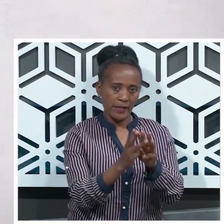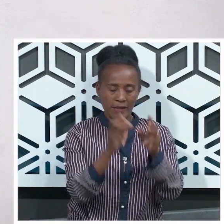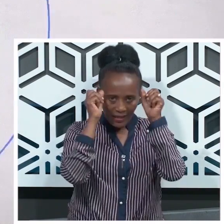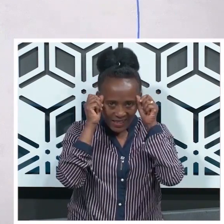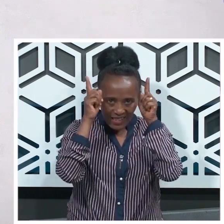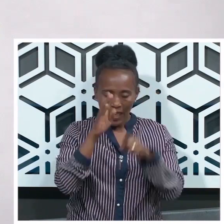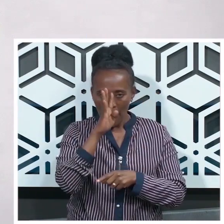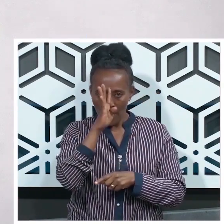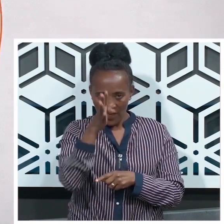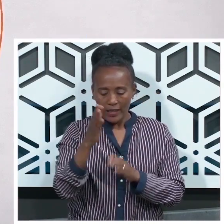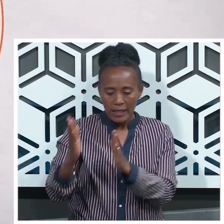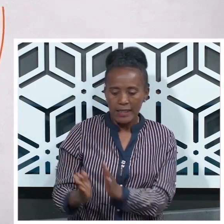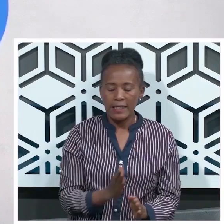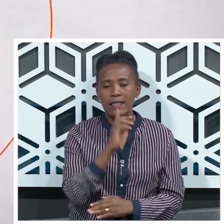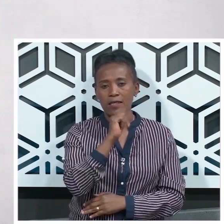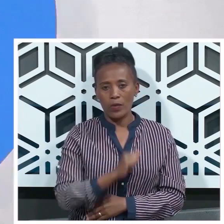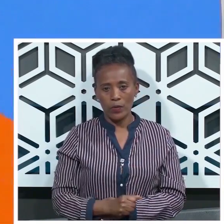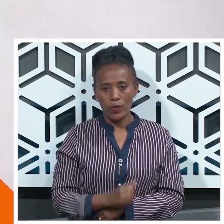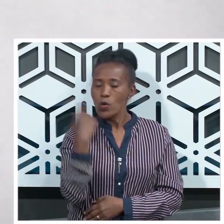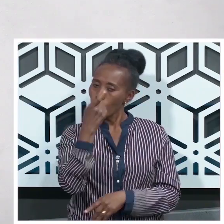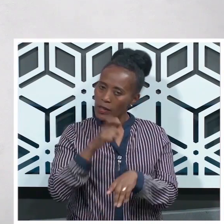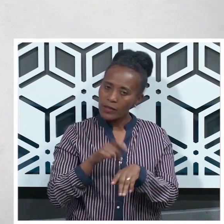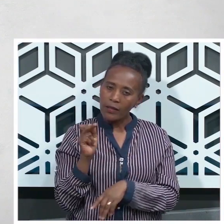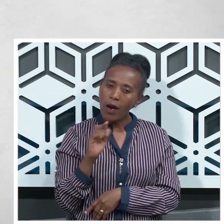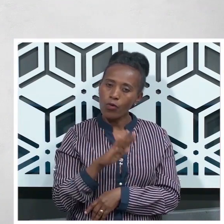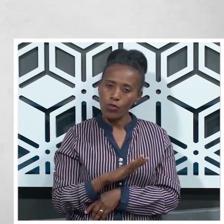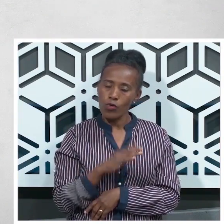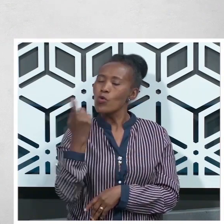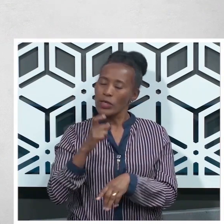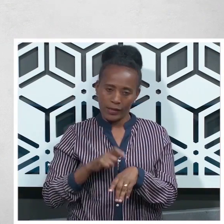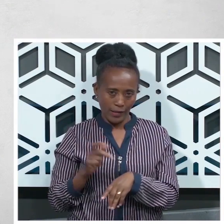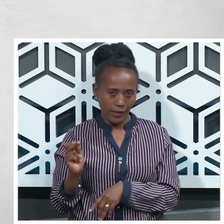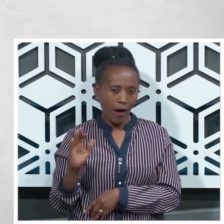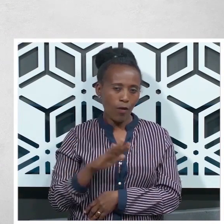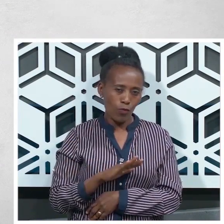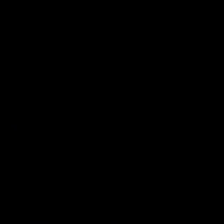ግንዛቤ የሚፈጠርበት ዝግጅት ነው። ሁሌ ዳጉ ሁሌ ዳጉ